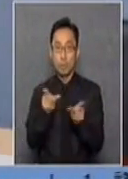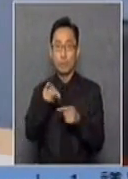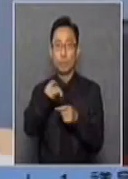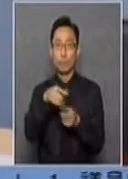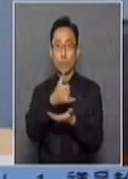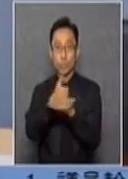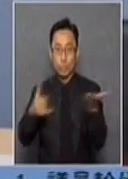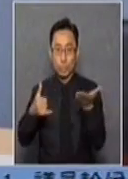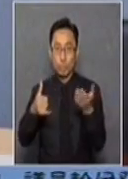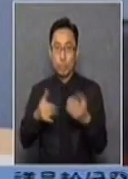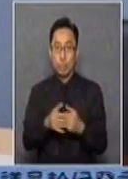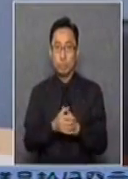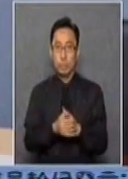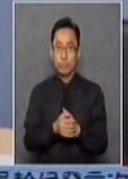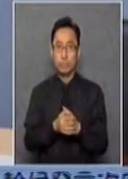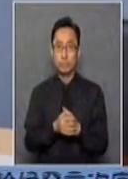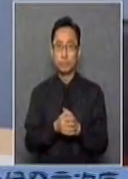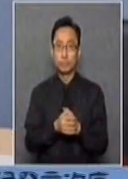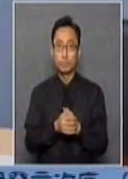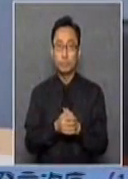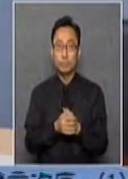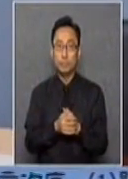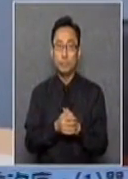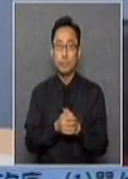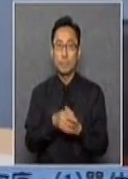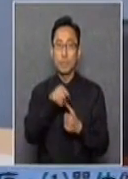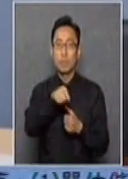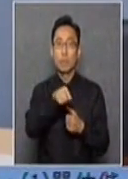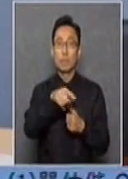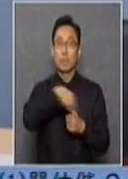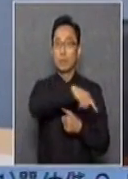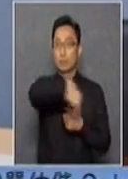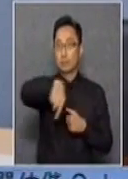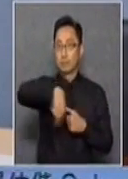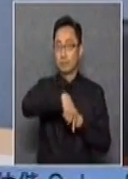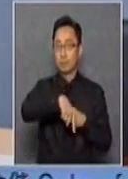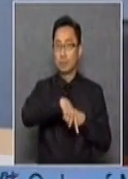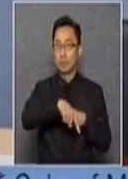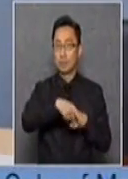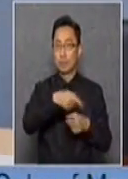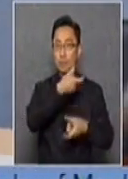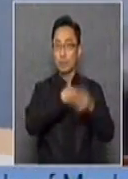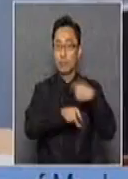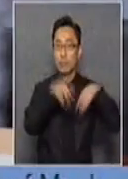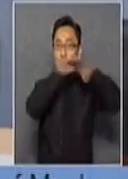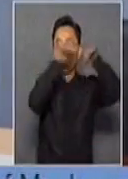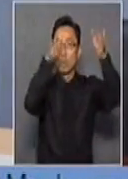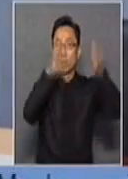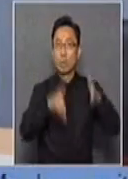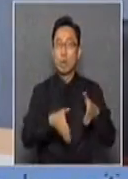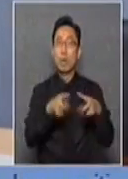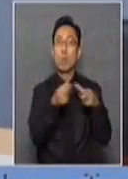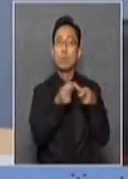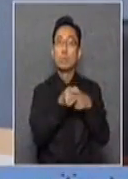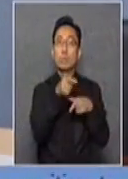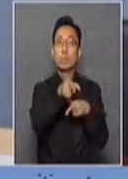退差餉一間的地產公司可以退到